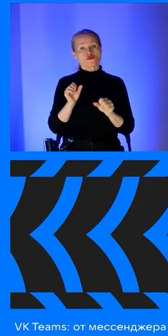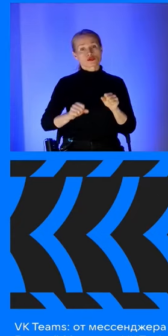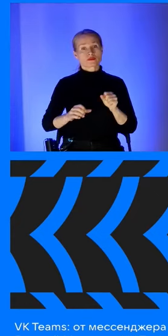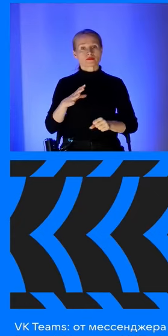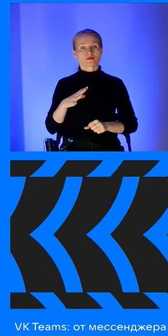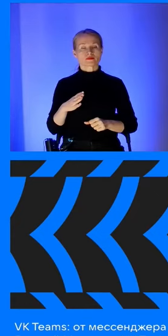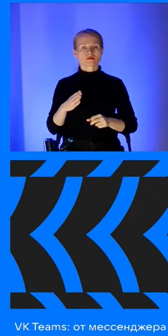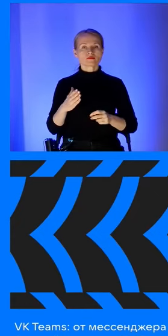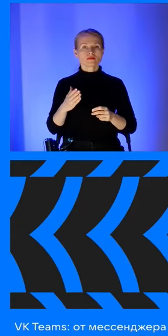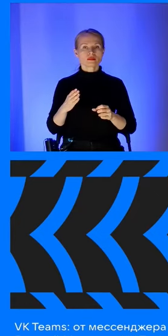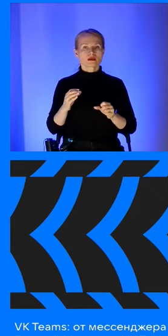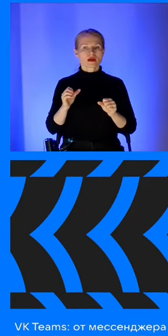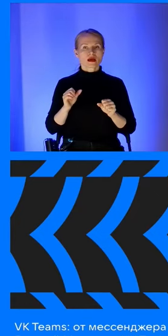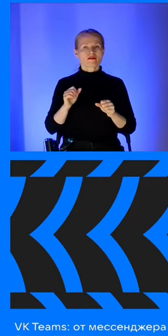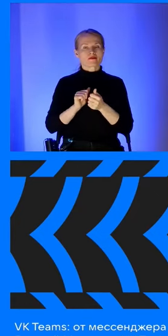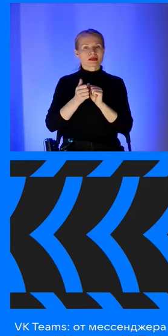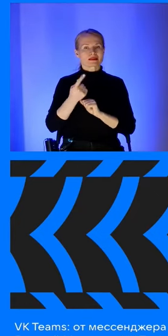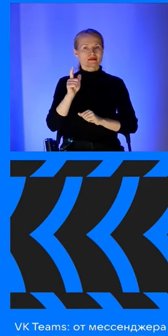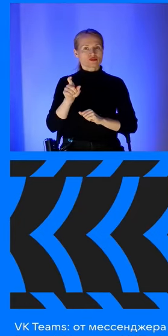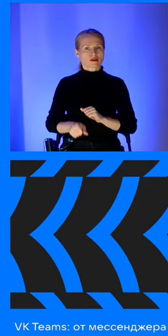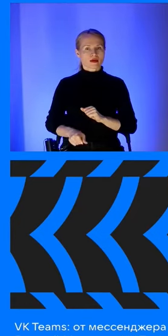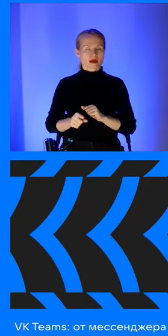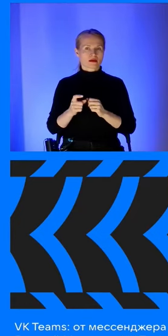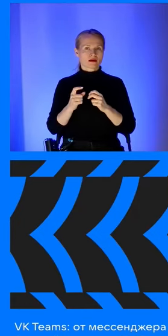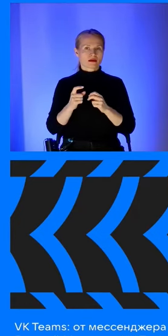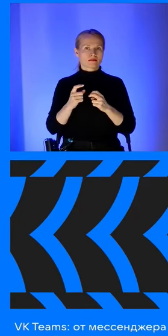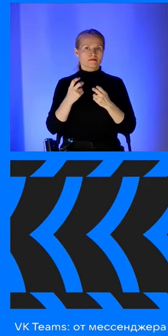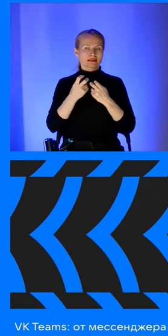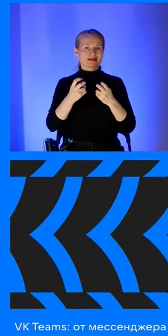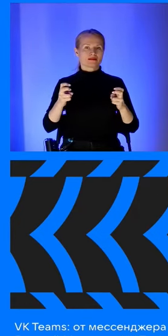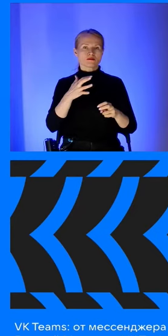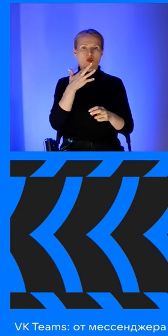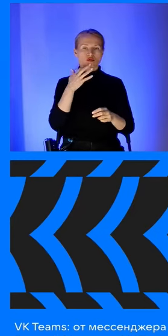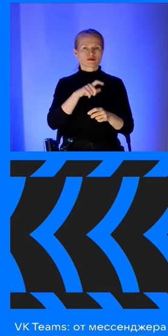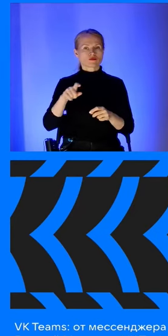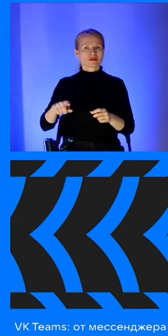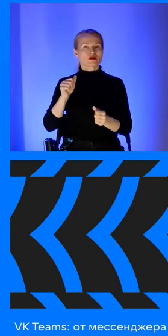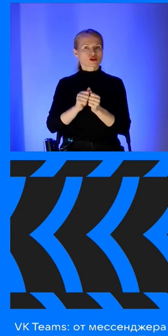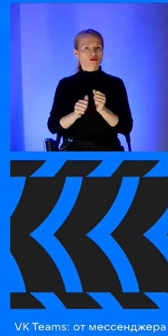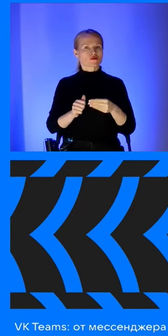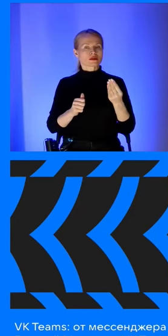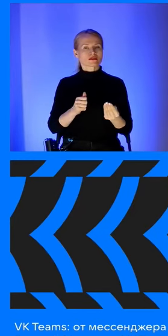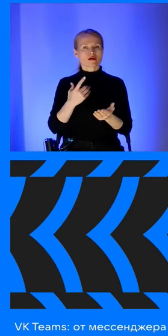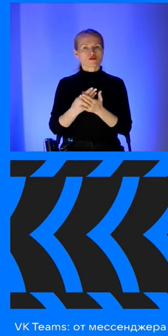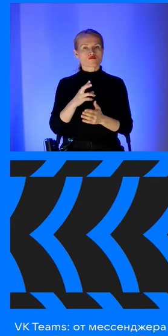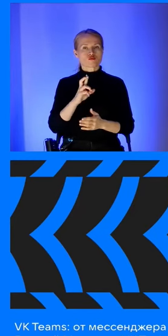раз-таки вместо одного человека посадить там множество людей, каждому дать свою букву, например, алфавита,